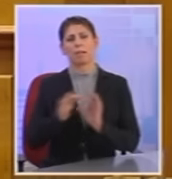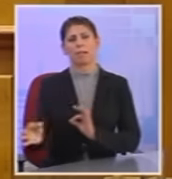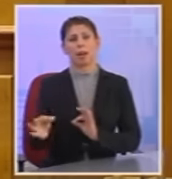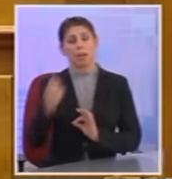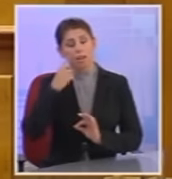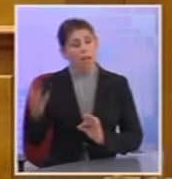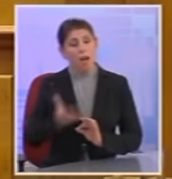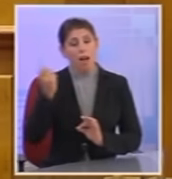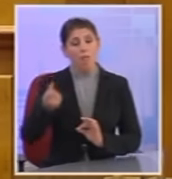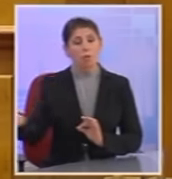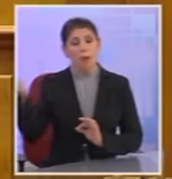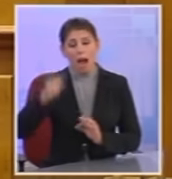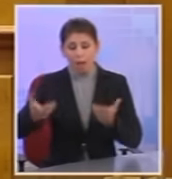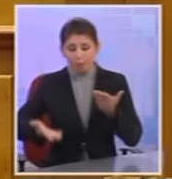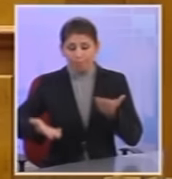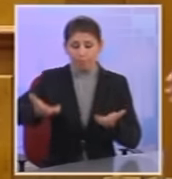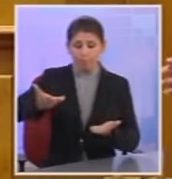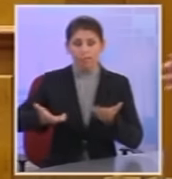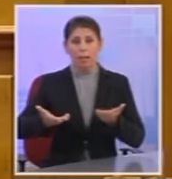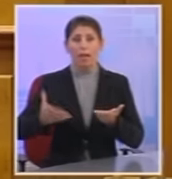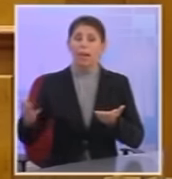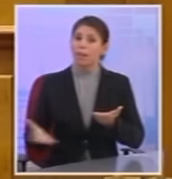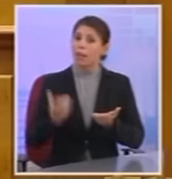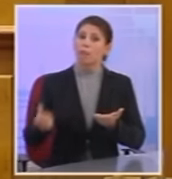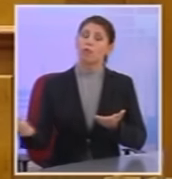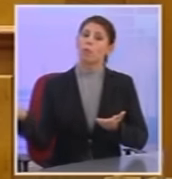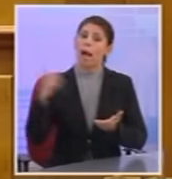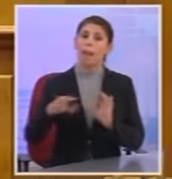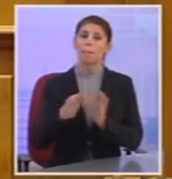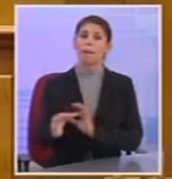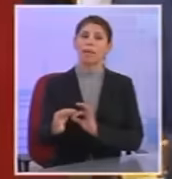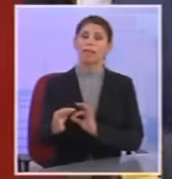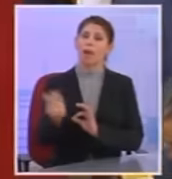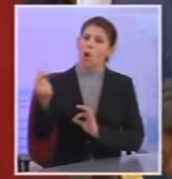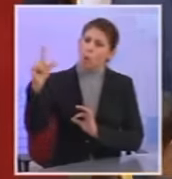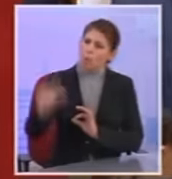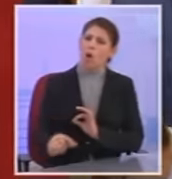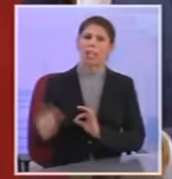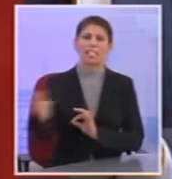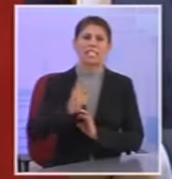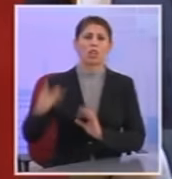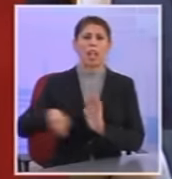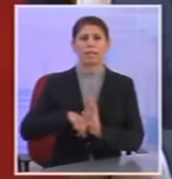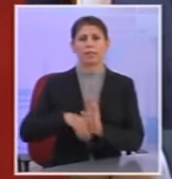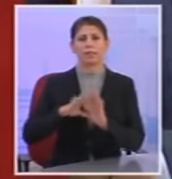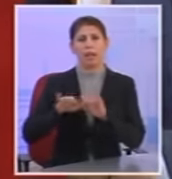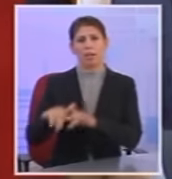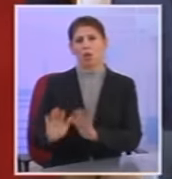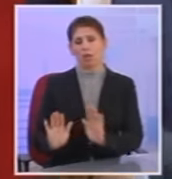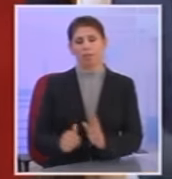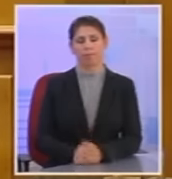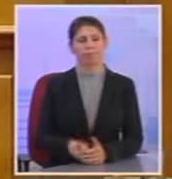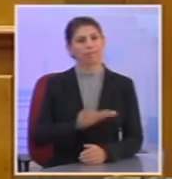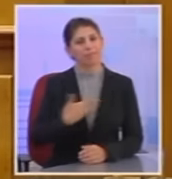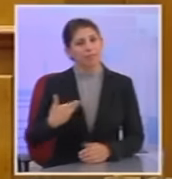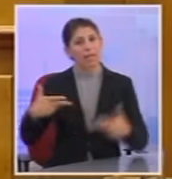να βρεθούν μεγάλες κοινωνικές, με λιγότερες κοινωνικές αρνητικές επιπτώσεις. Εμείς,